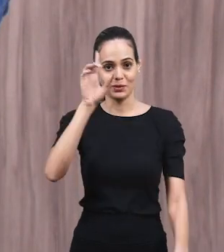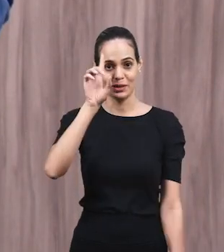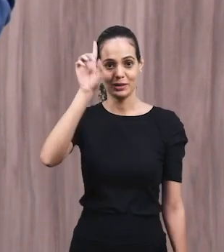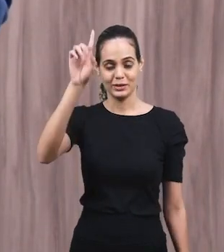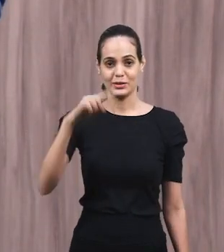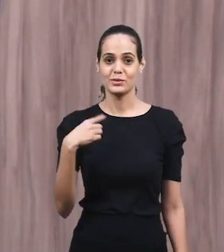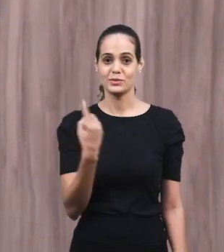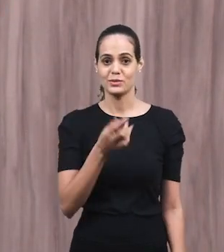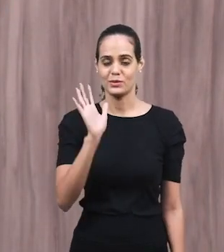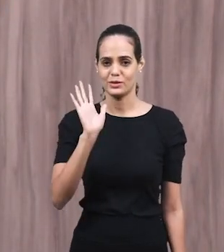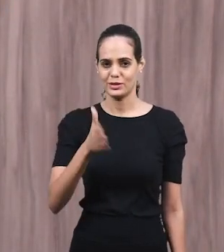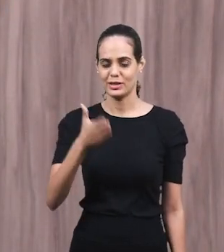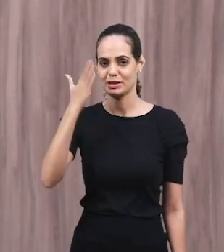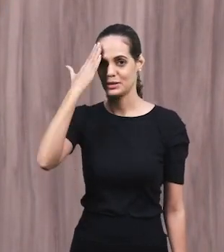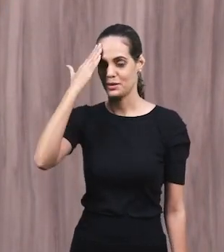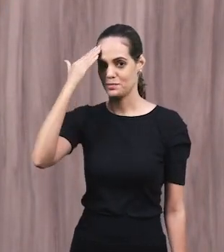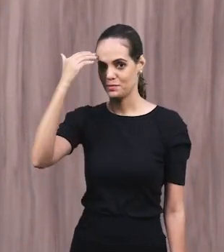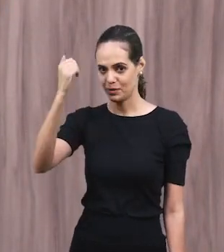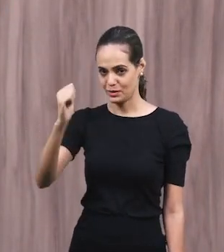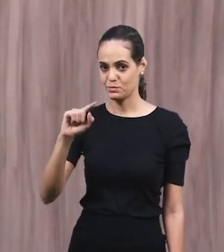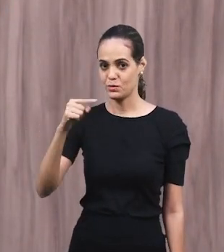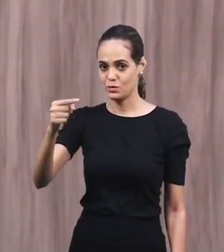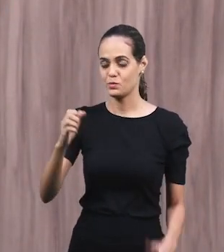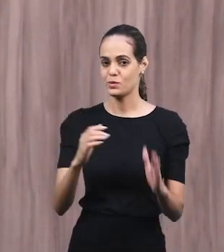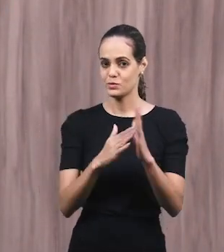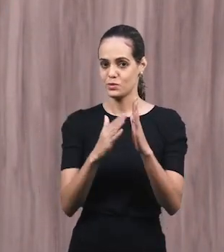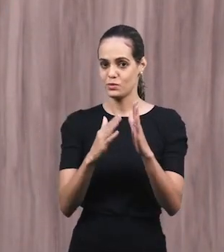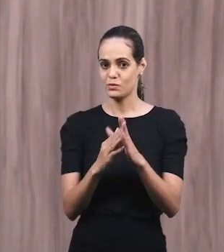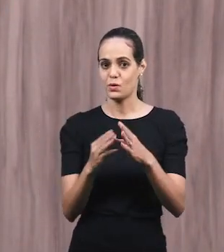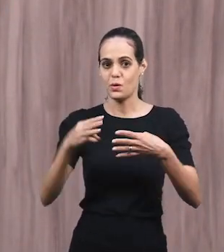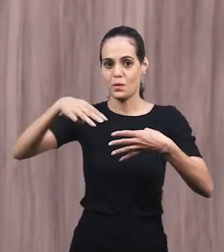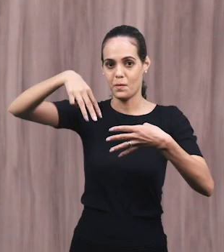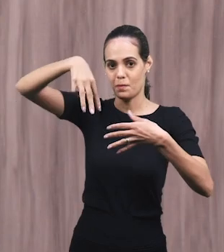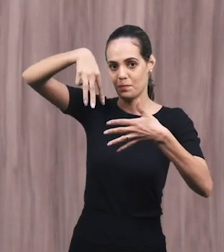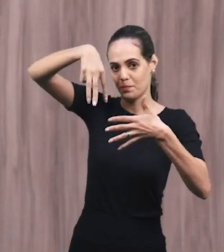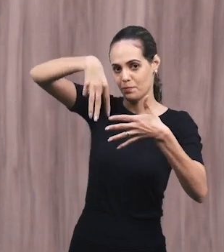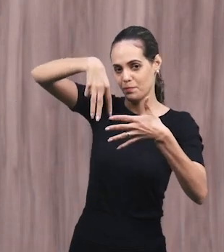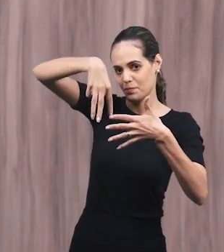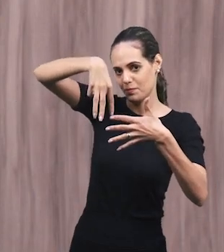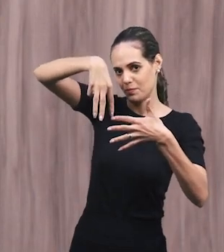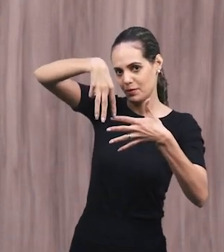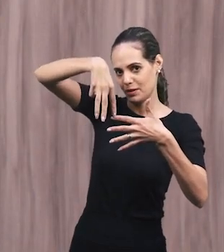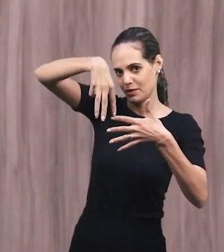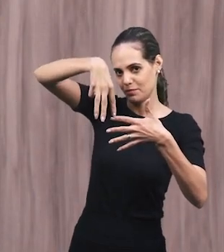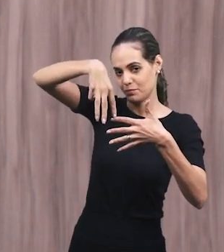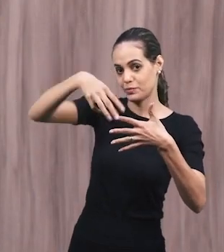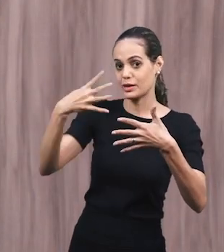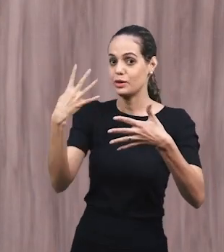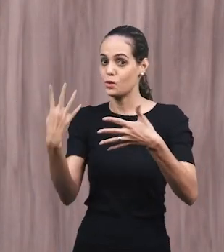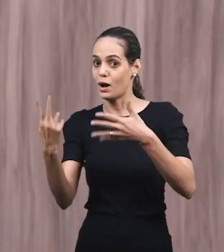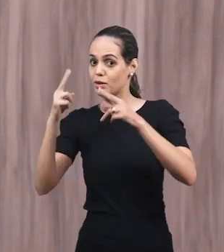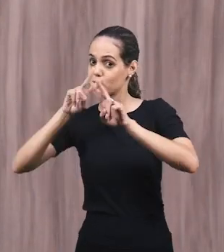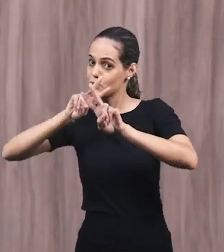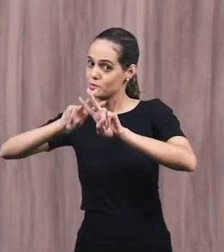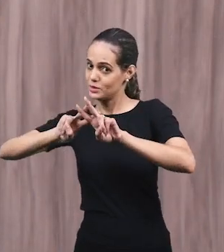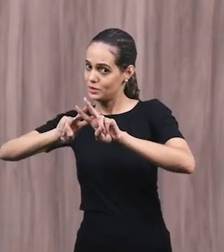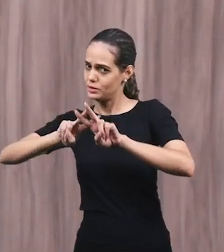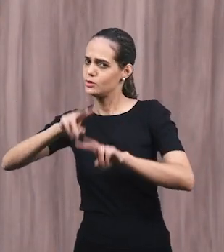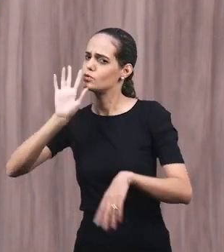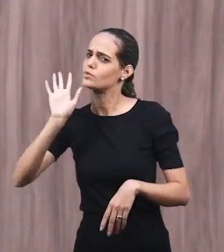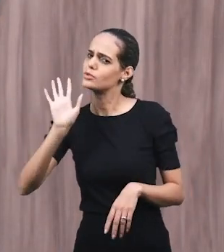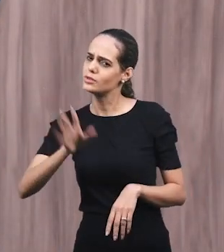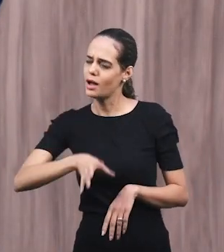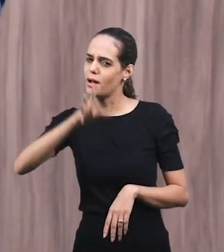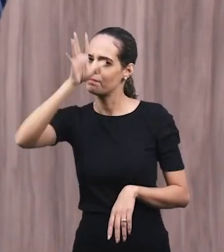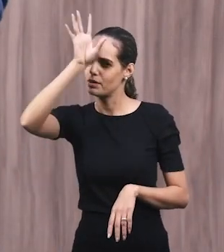Glória a Dieu. Nous savons déjà que la prochaine louange sera dans la tonalité de mi majeur, 4